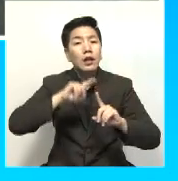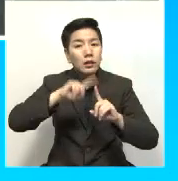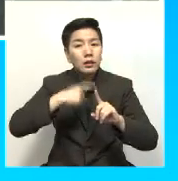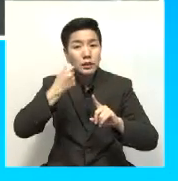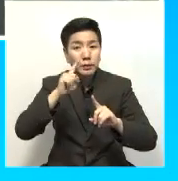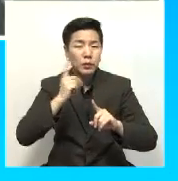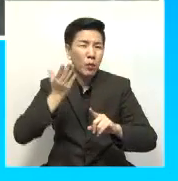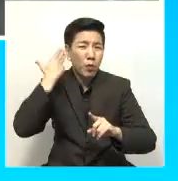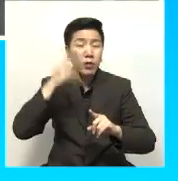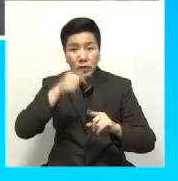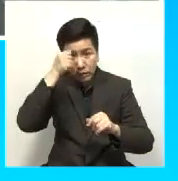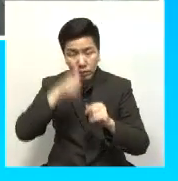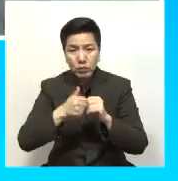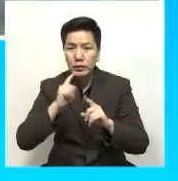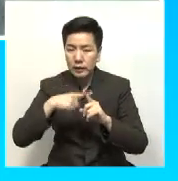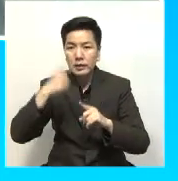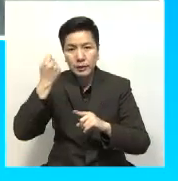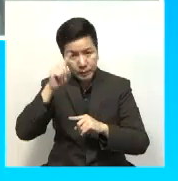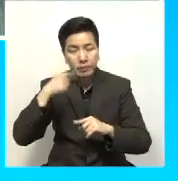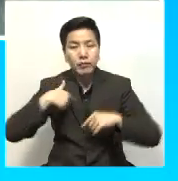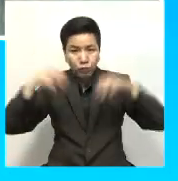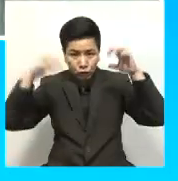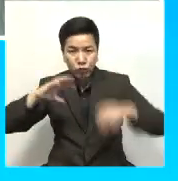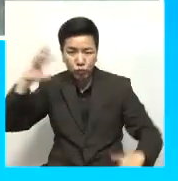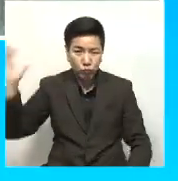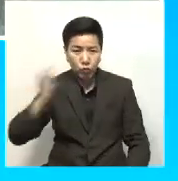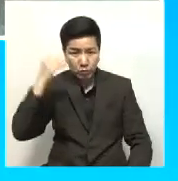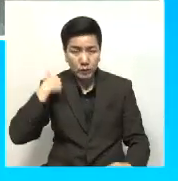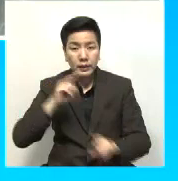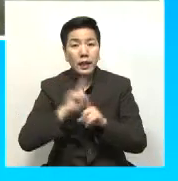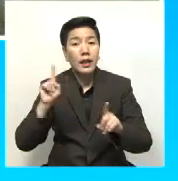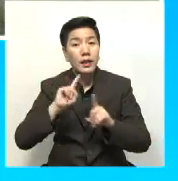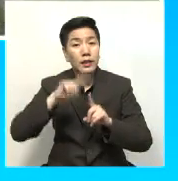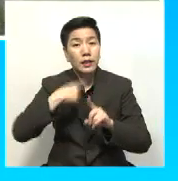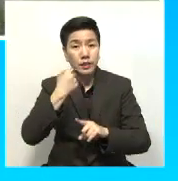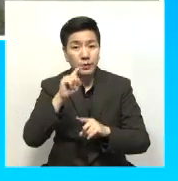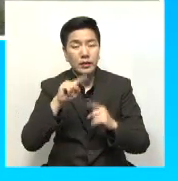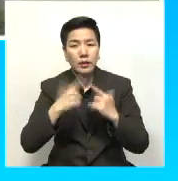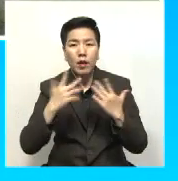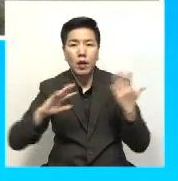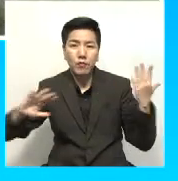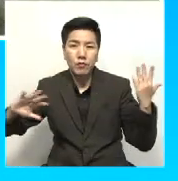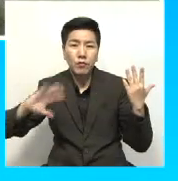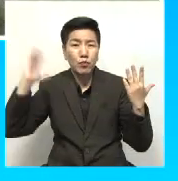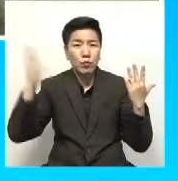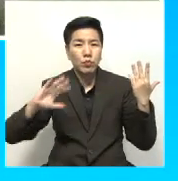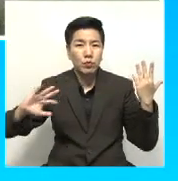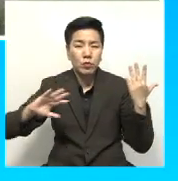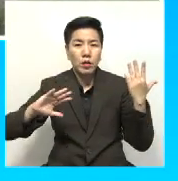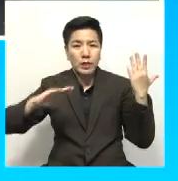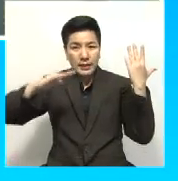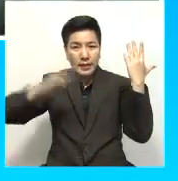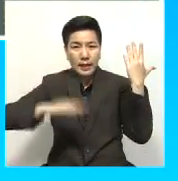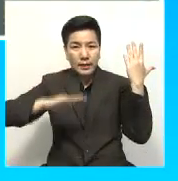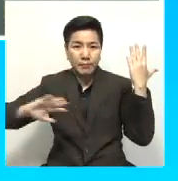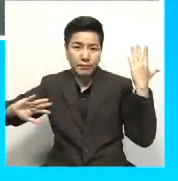ยพายุยังไม่หมดจากบ้านเรานะครับแต่ว่าช่วงพฤศจิกาเนี่ยแนวทางเดินของพายุเนี่ยมันจะขยับลงไ